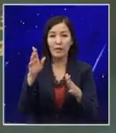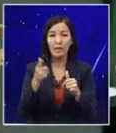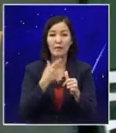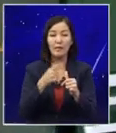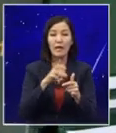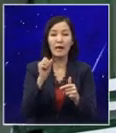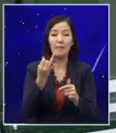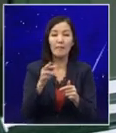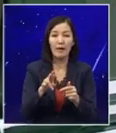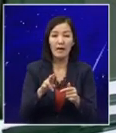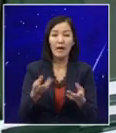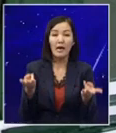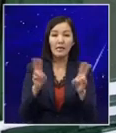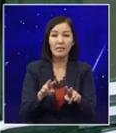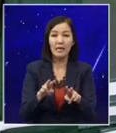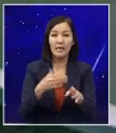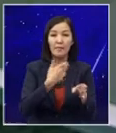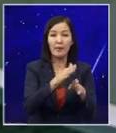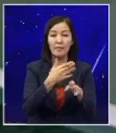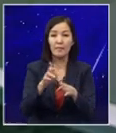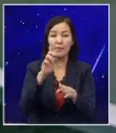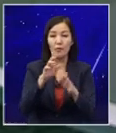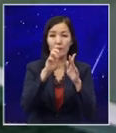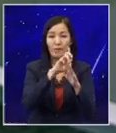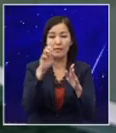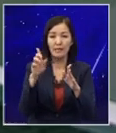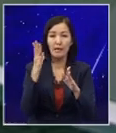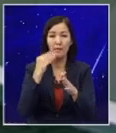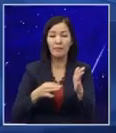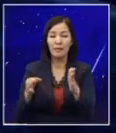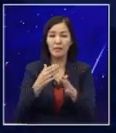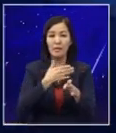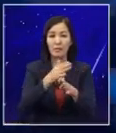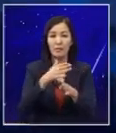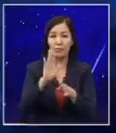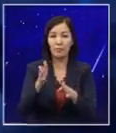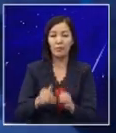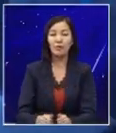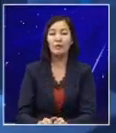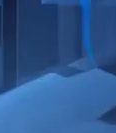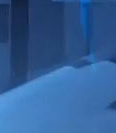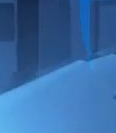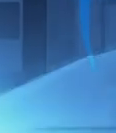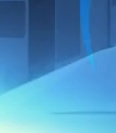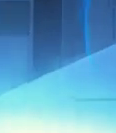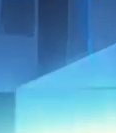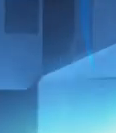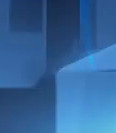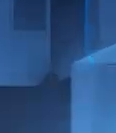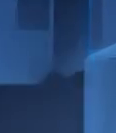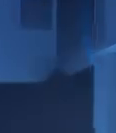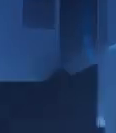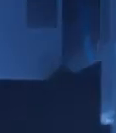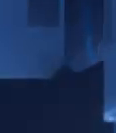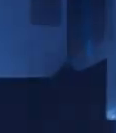Абая. Оставшиеся произведения распределят по библиотекам Алматинской области. Ануар Амангельдинов, Медет Джумабай, Жайх